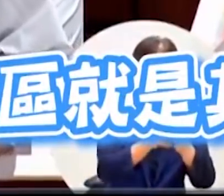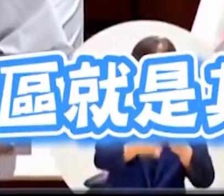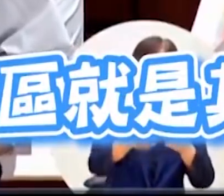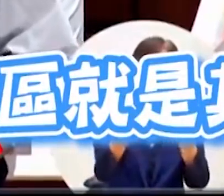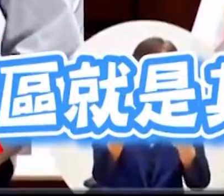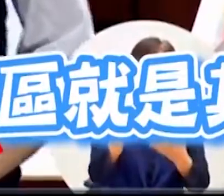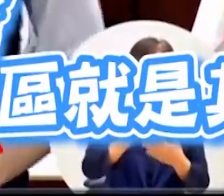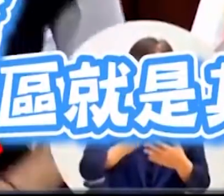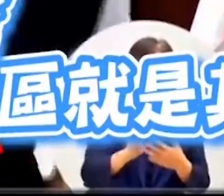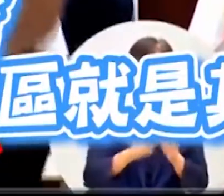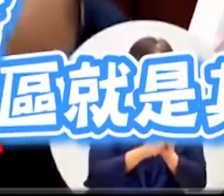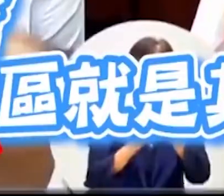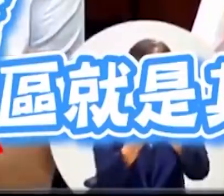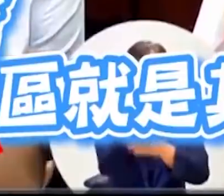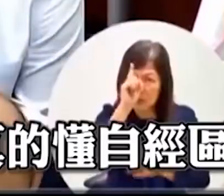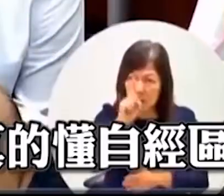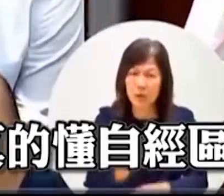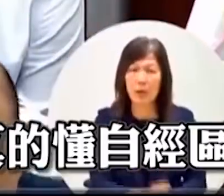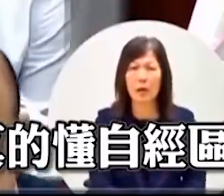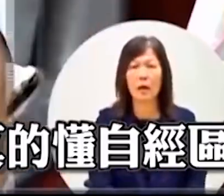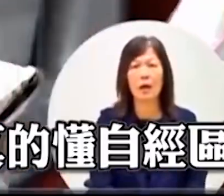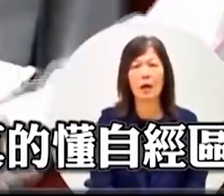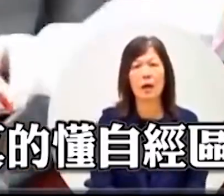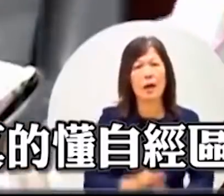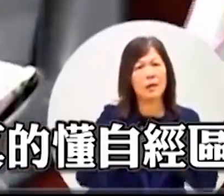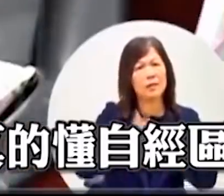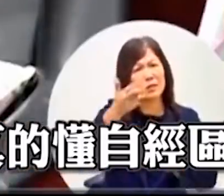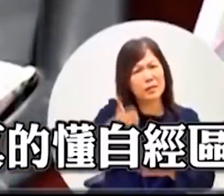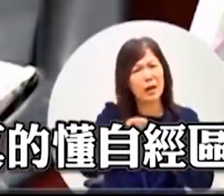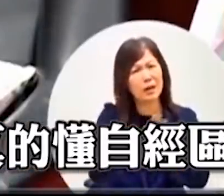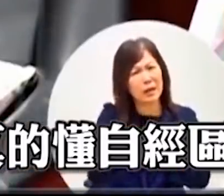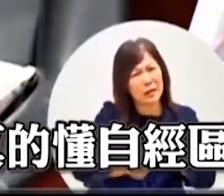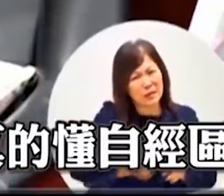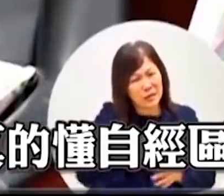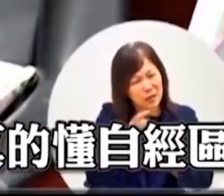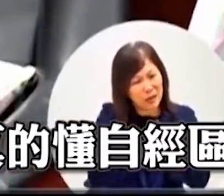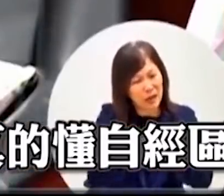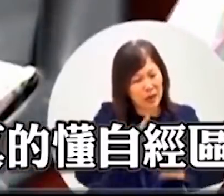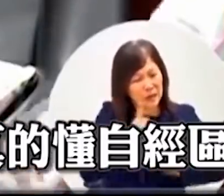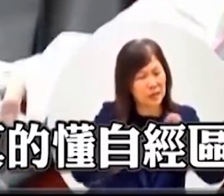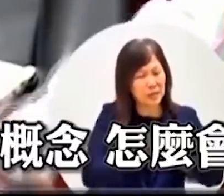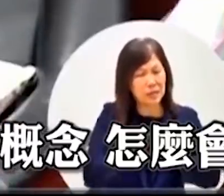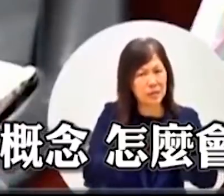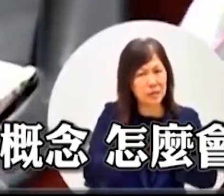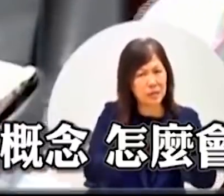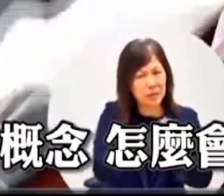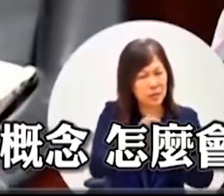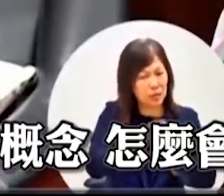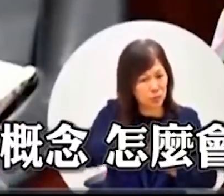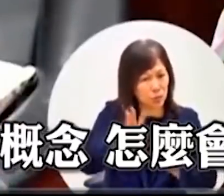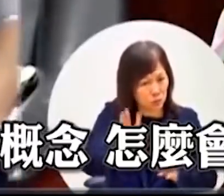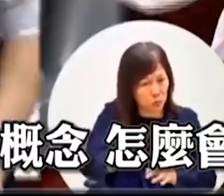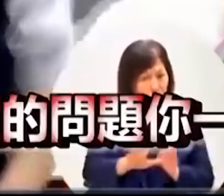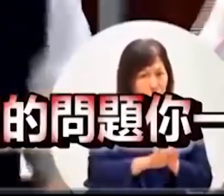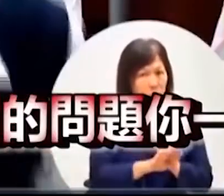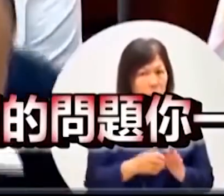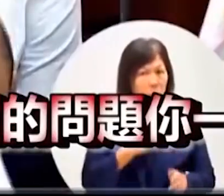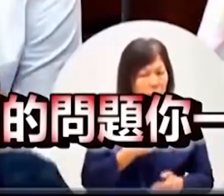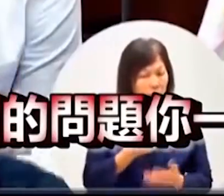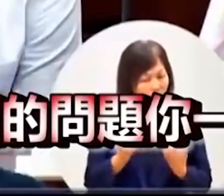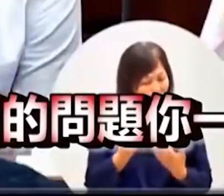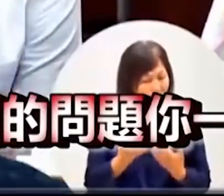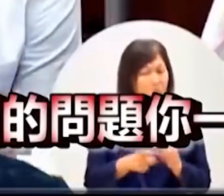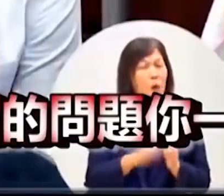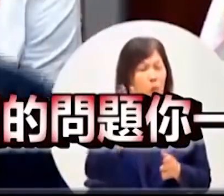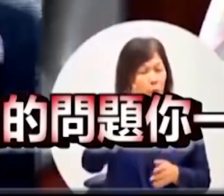中之一，好不好？谢谢。 市长，你真的懂资金区吗？ 当然有概念，怎么会没有呢？ 那为什么我刚刚问的